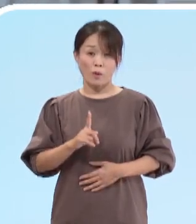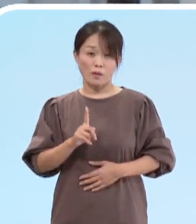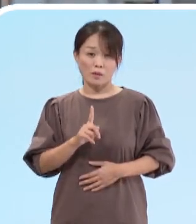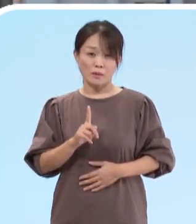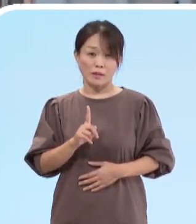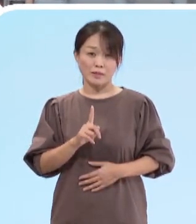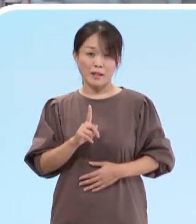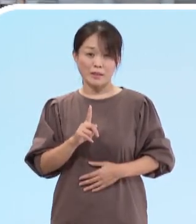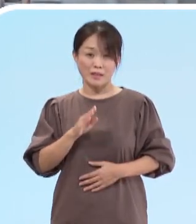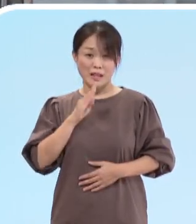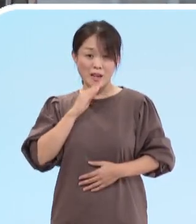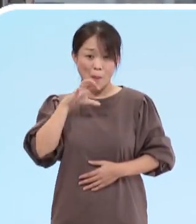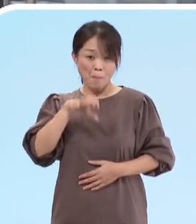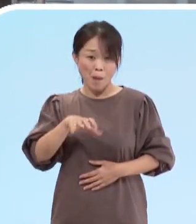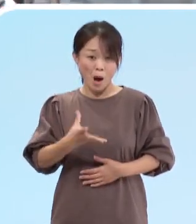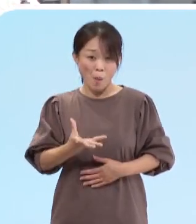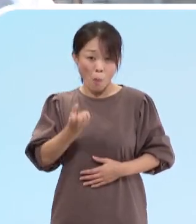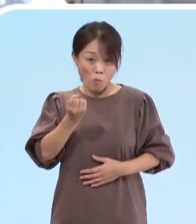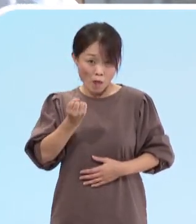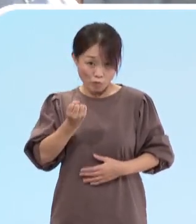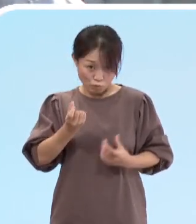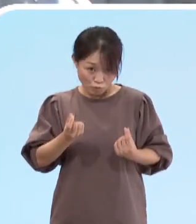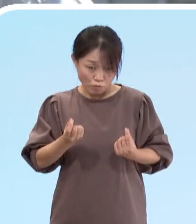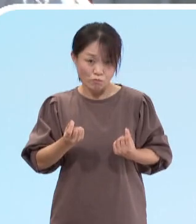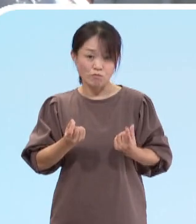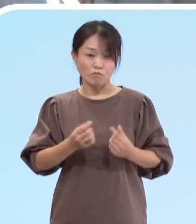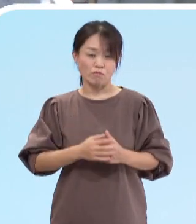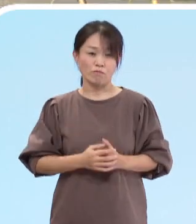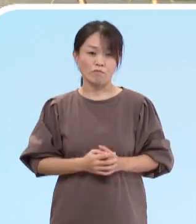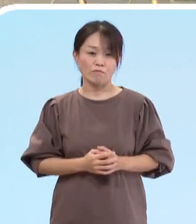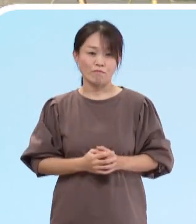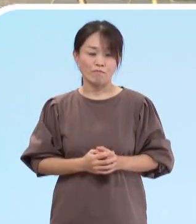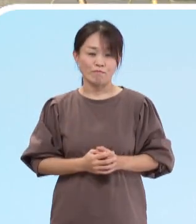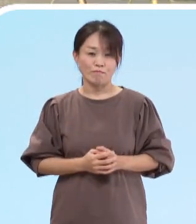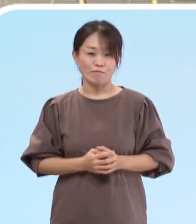ー、何ですか、現場もお持ちなんですか。現場、 はい、